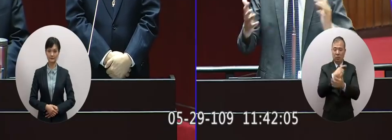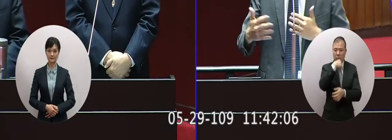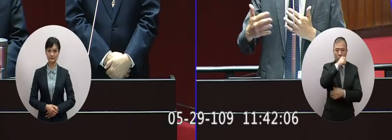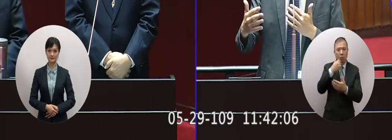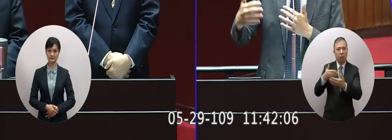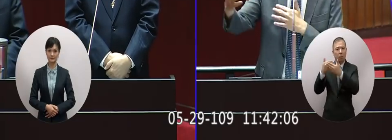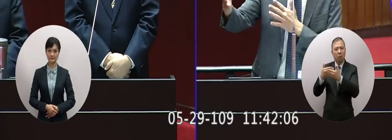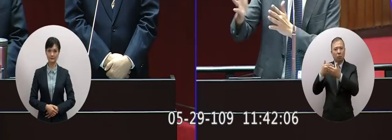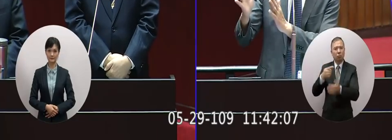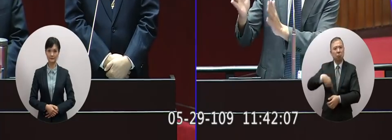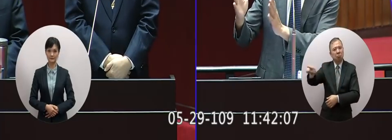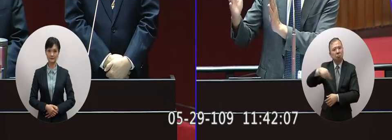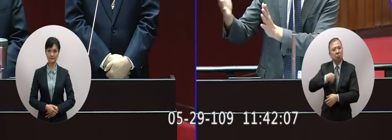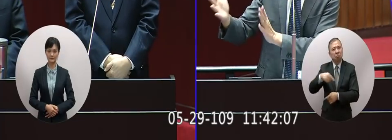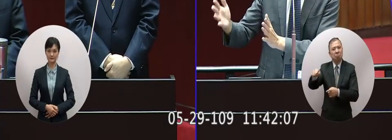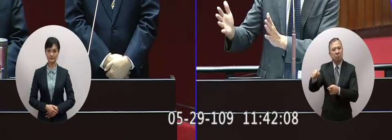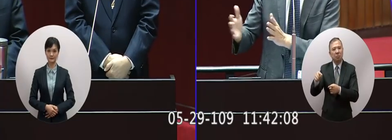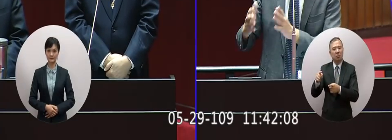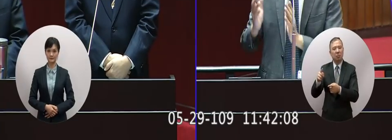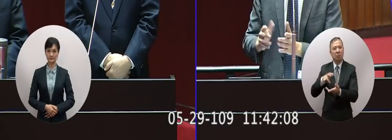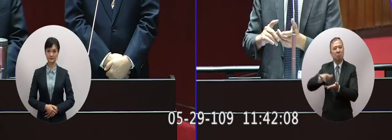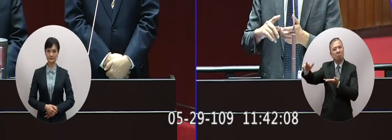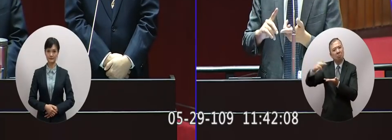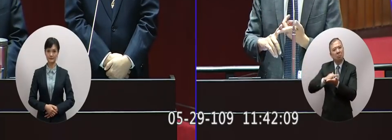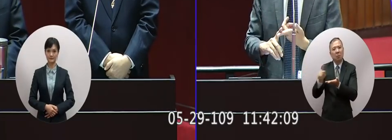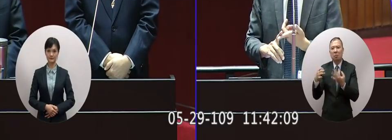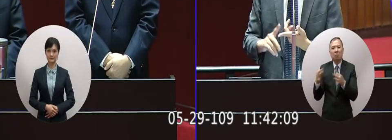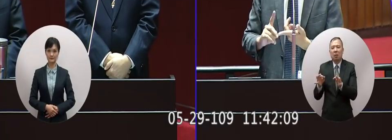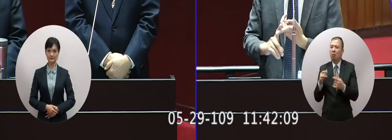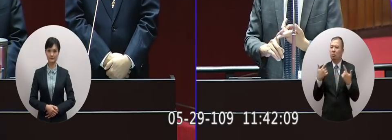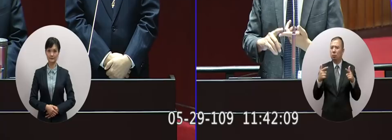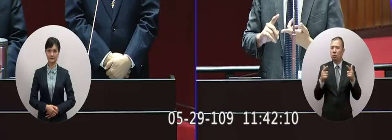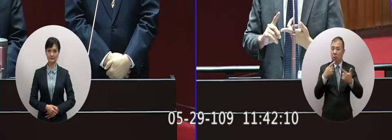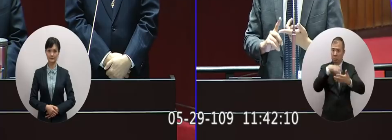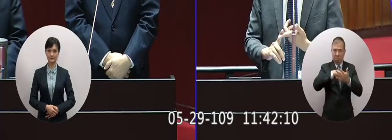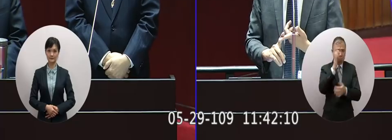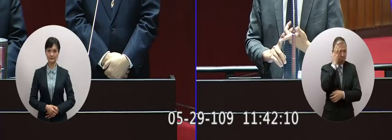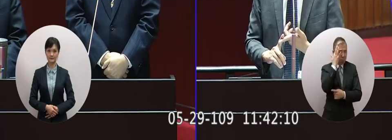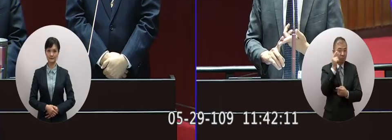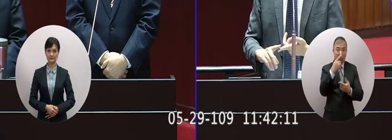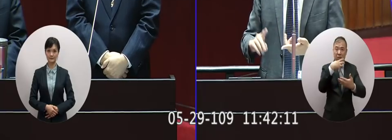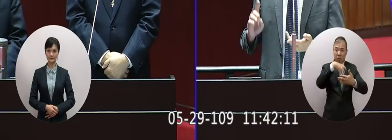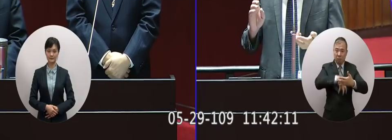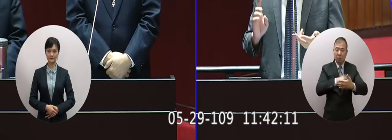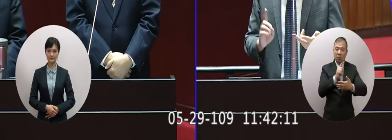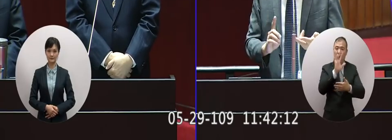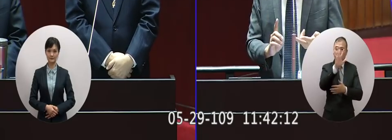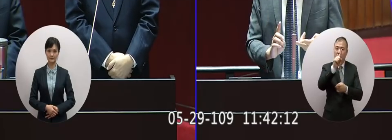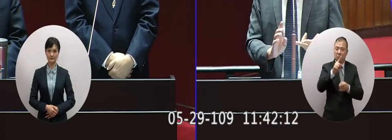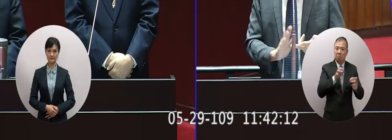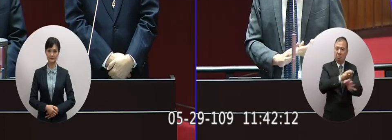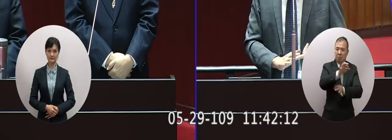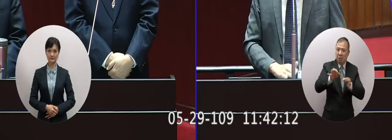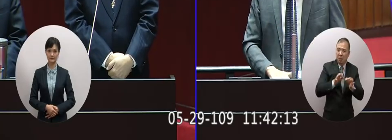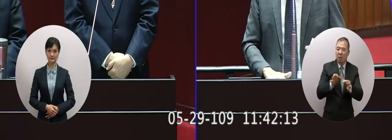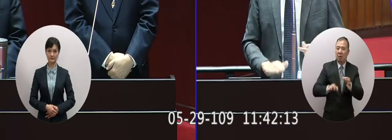个大家的这个人民之间，它其实还有经贸，就港澳这边还有经贸的，好，还有这个交通运输的，还